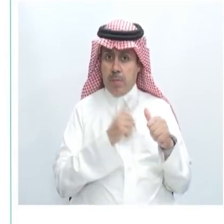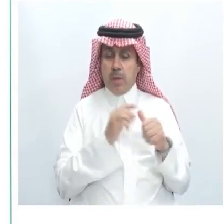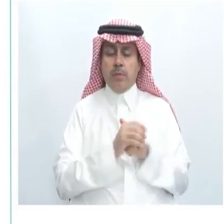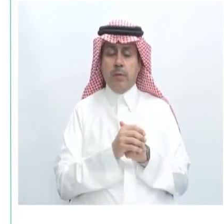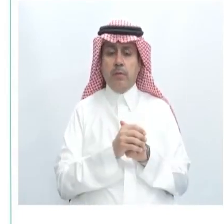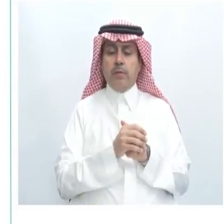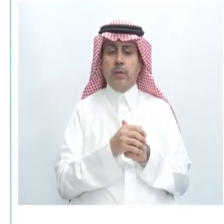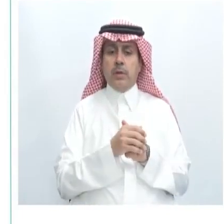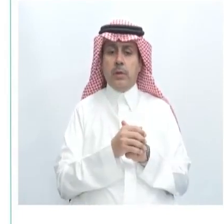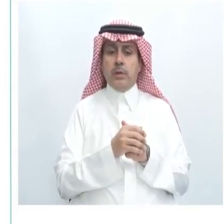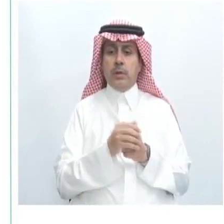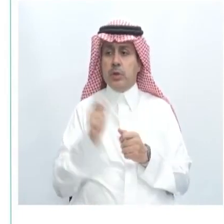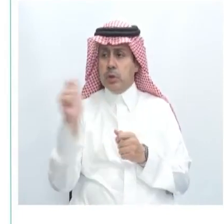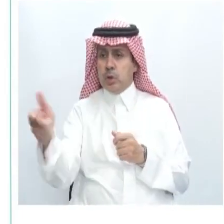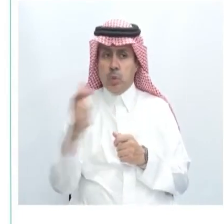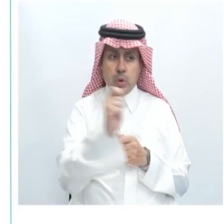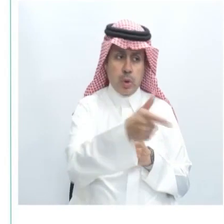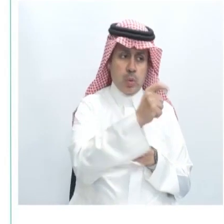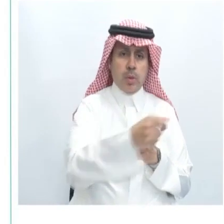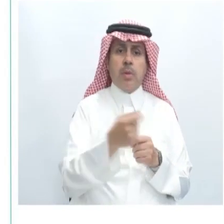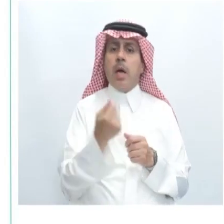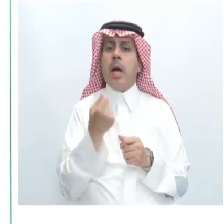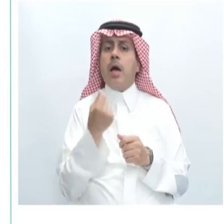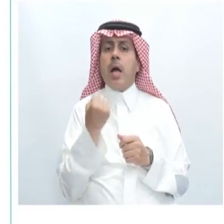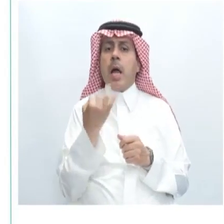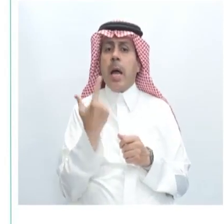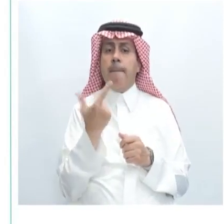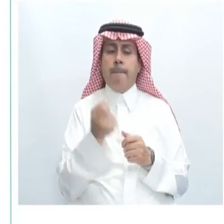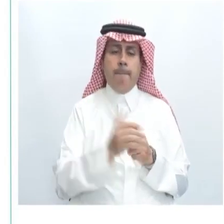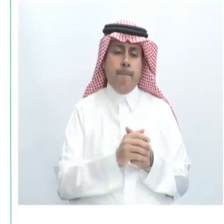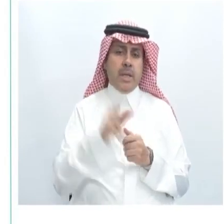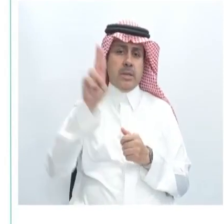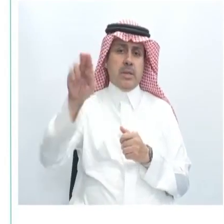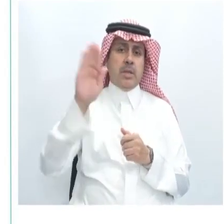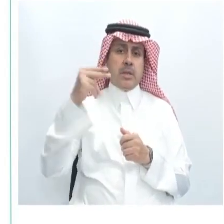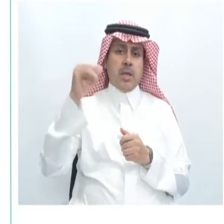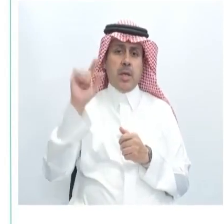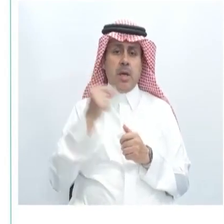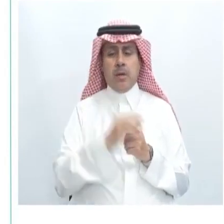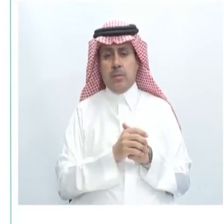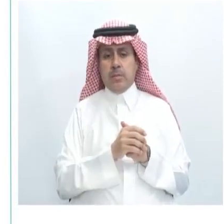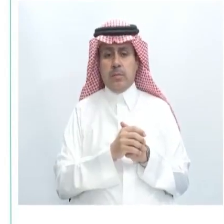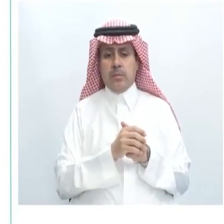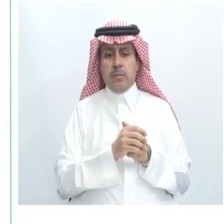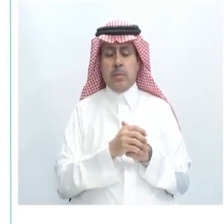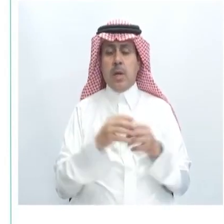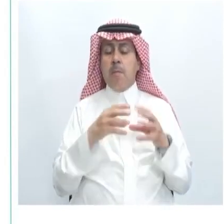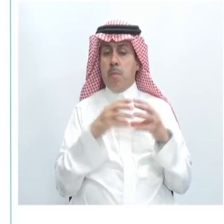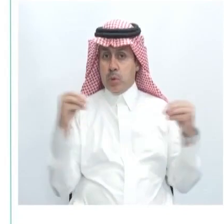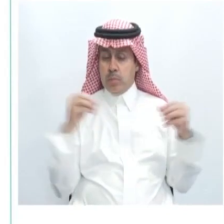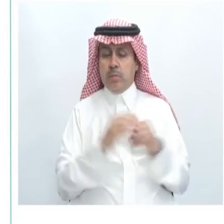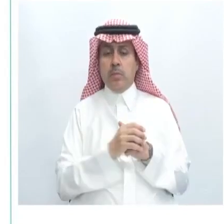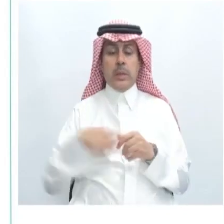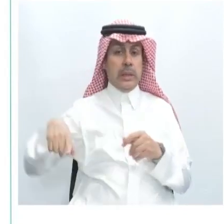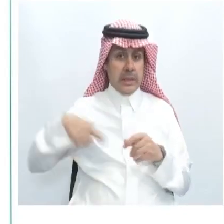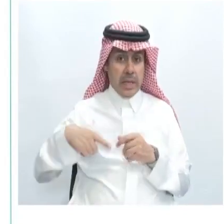التوزيع والتسعير ذكرنا التوزيع قد يسمى ايضا بمصطلح اخر وهو اداره القناه